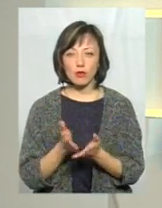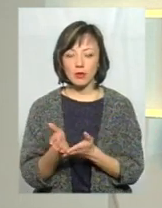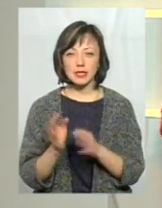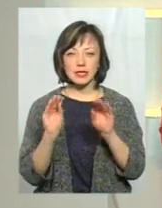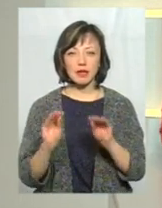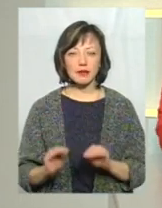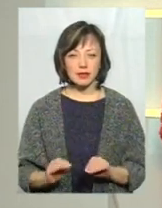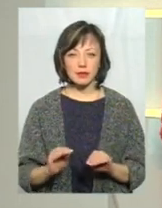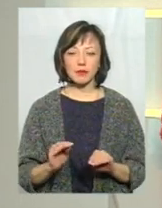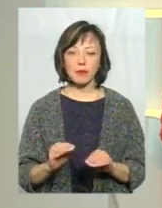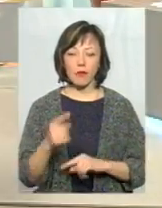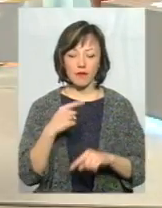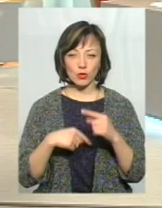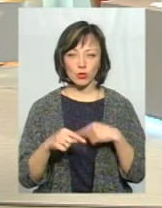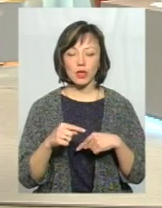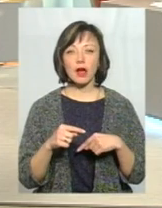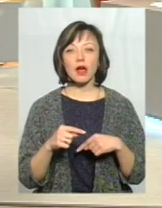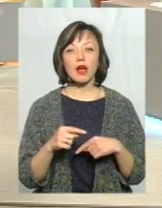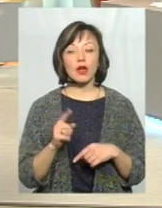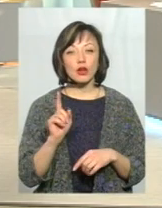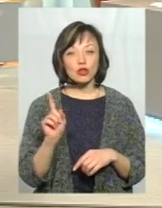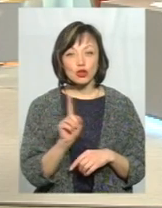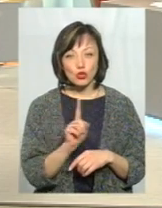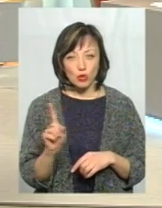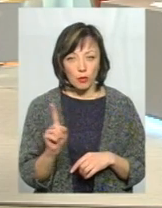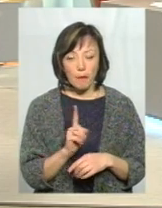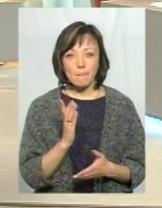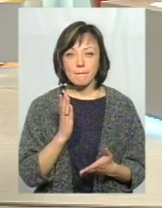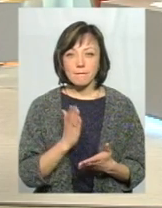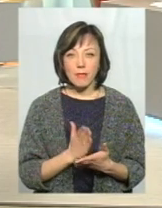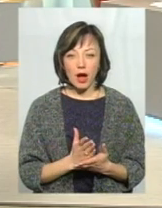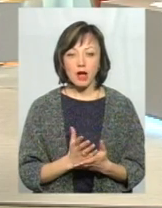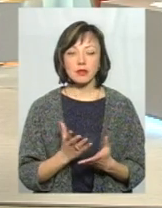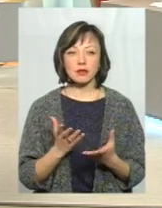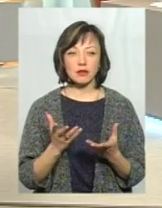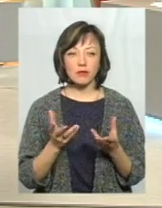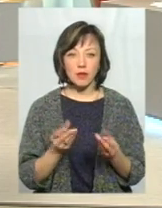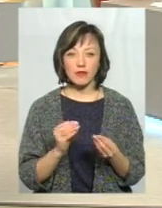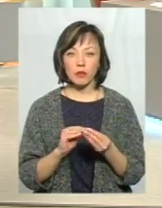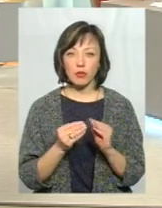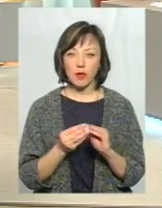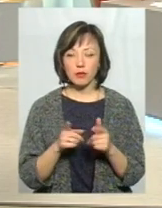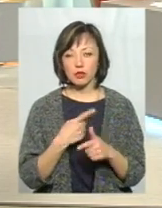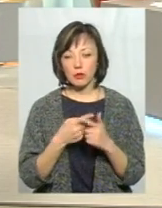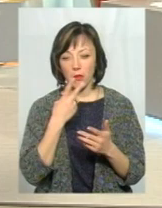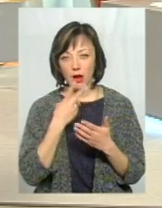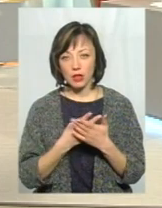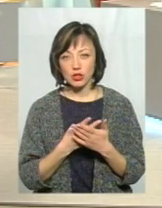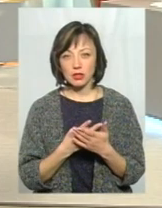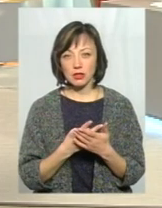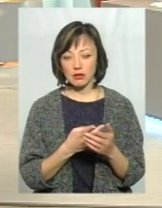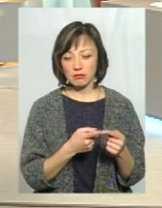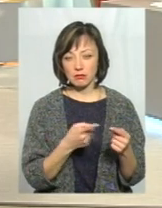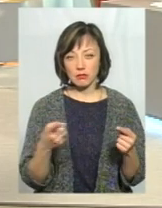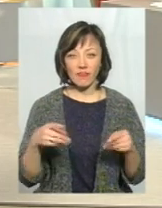статистики повернути. Оскільки для того, щоб мати вплив на проблему, чи бачити взагалі її межі,